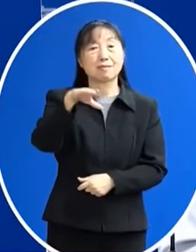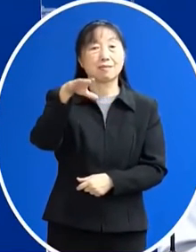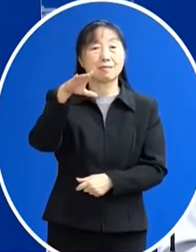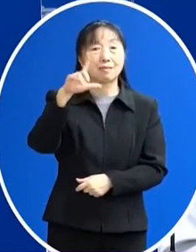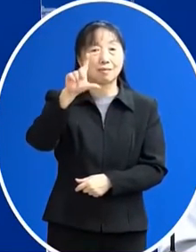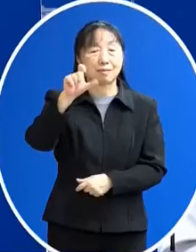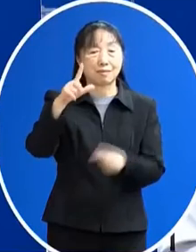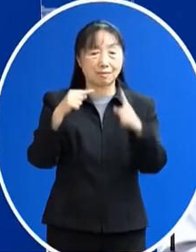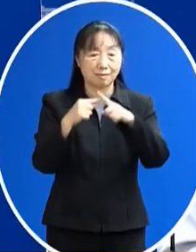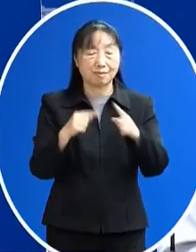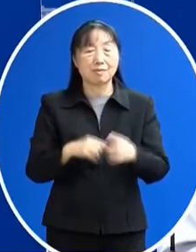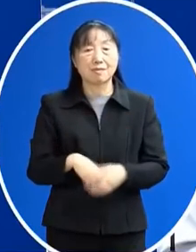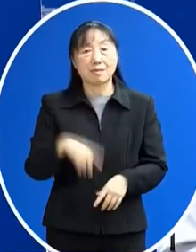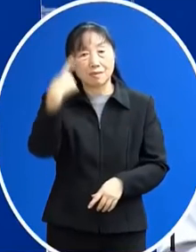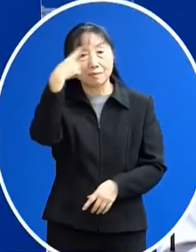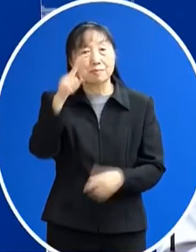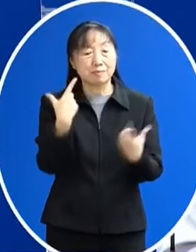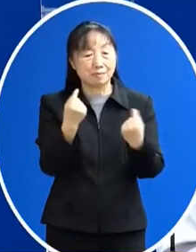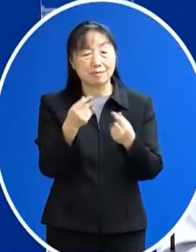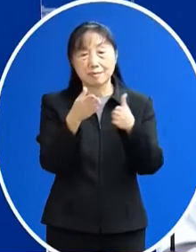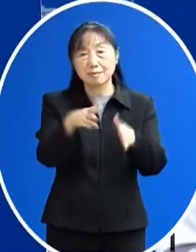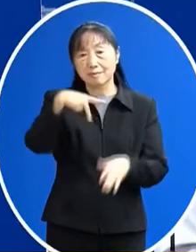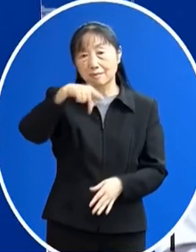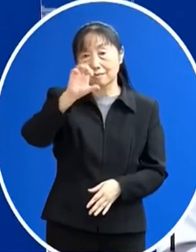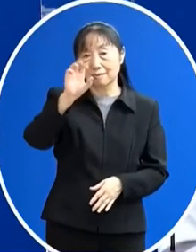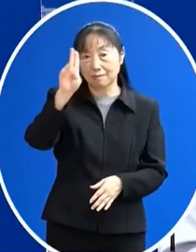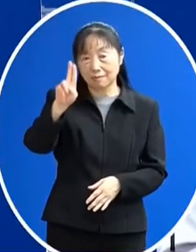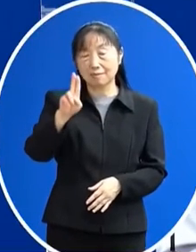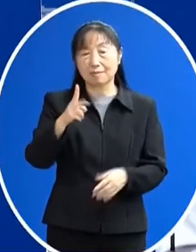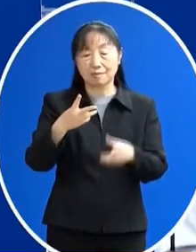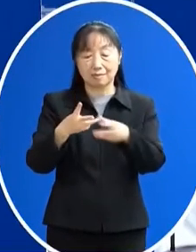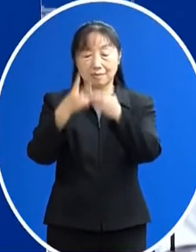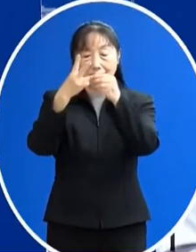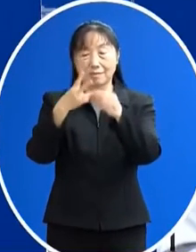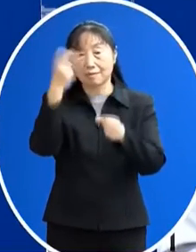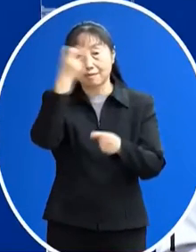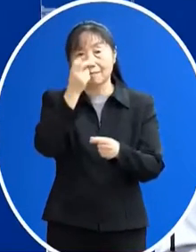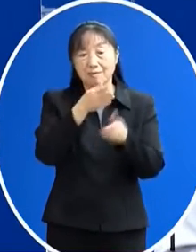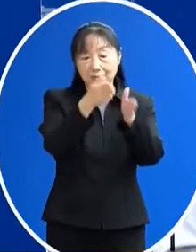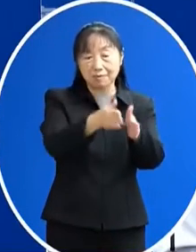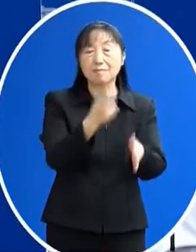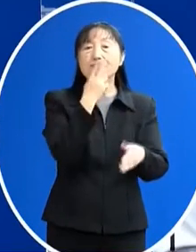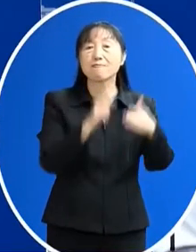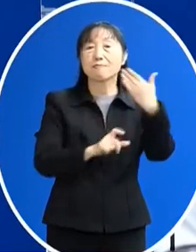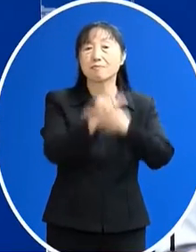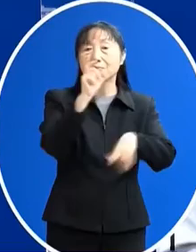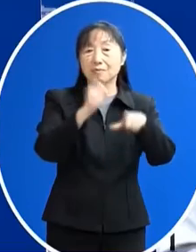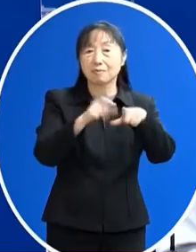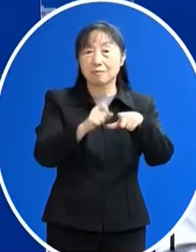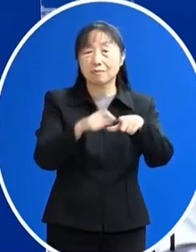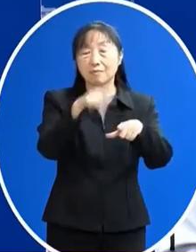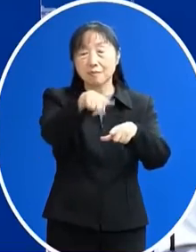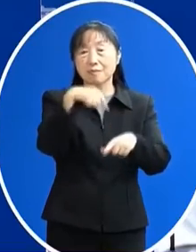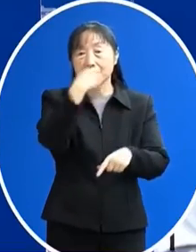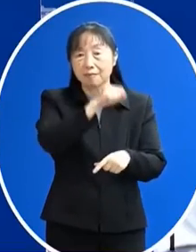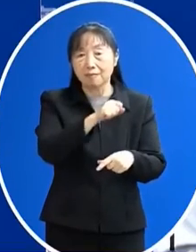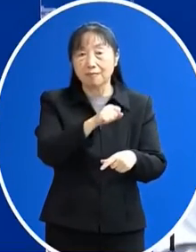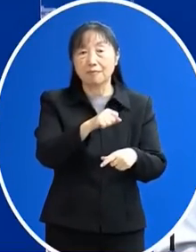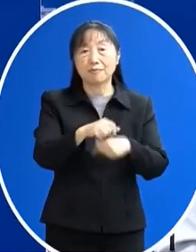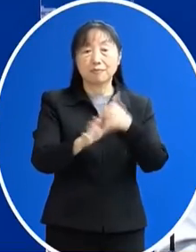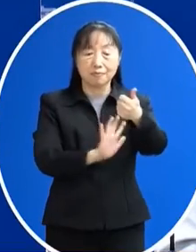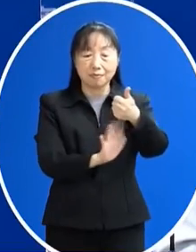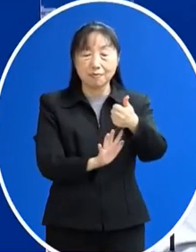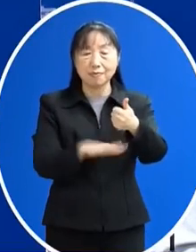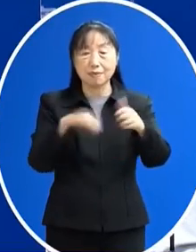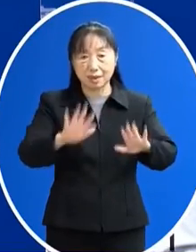966位，那我们明天也会做这个 PCR 的筛采，是针对雅旭公司他台籍的员工，目前